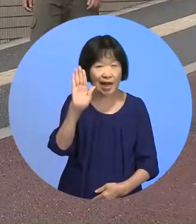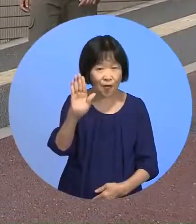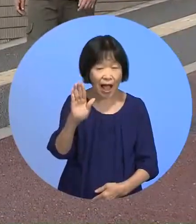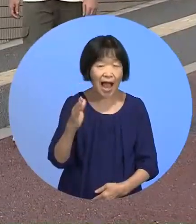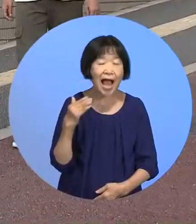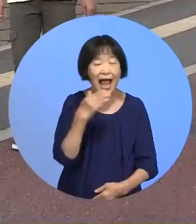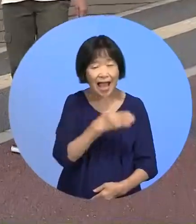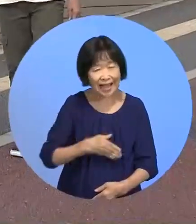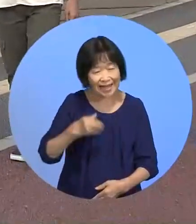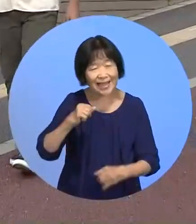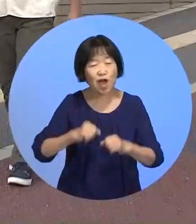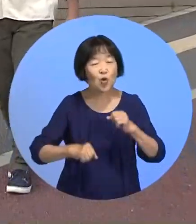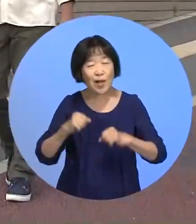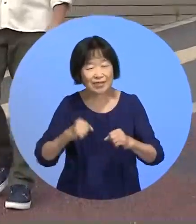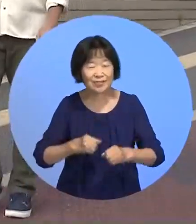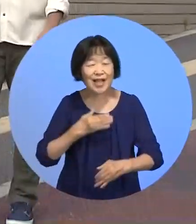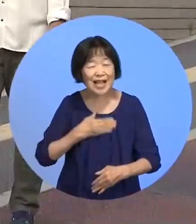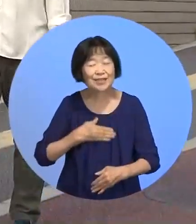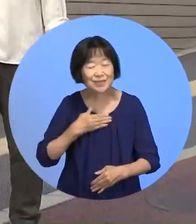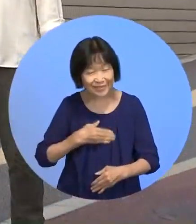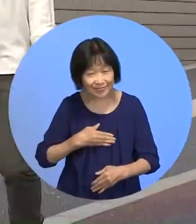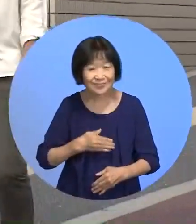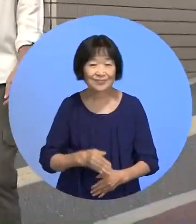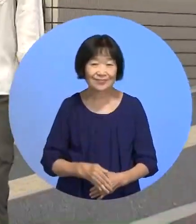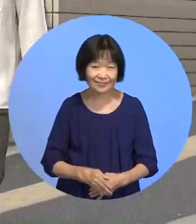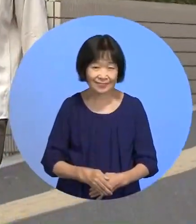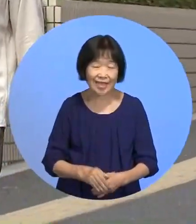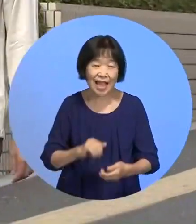これからは体を動かすのが気持ちいい季節。